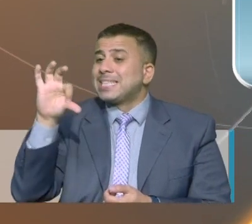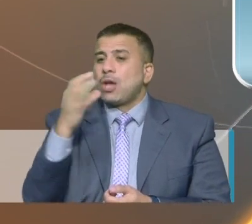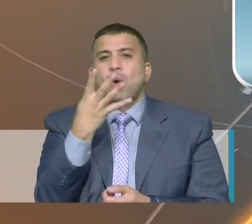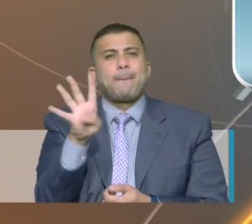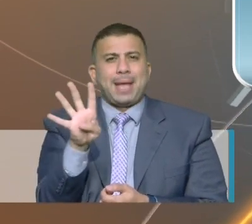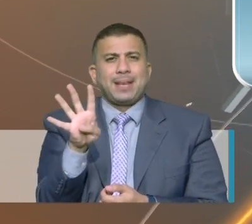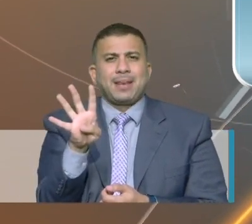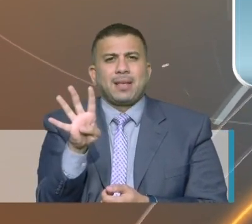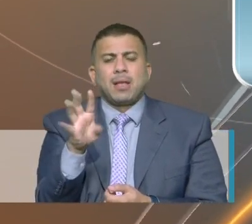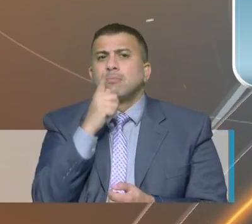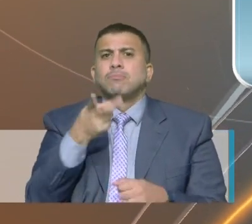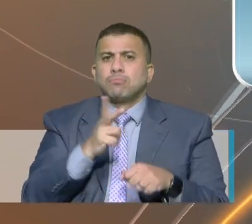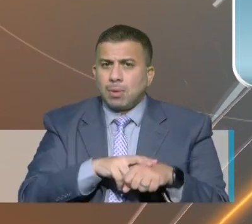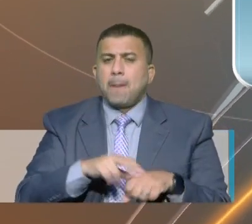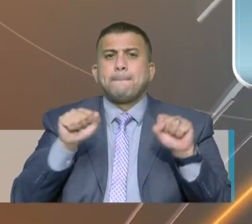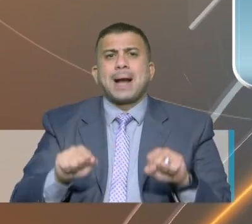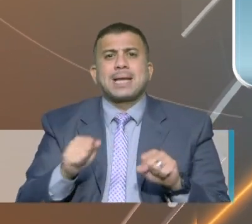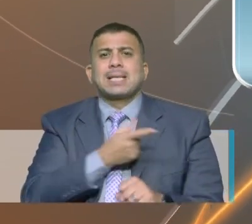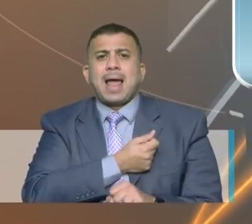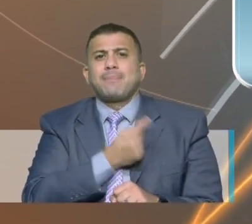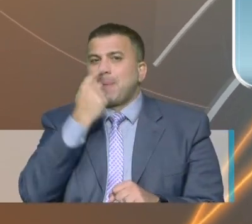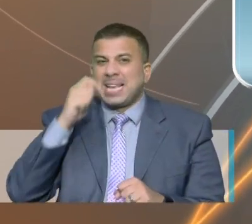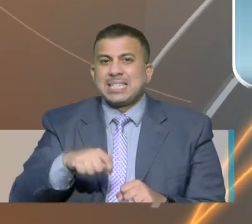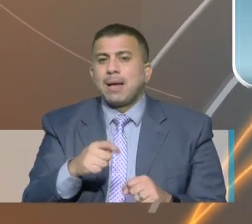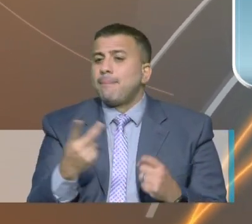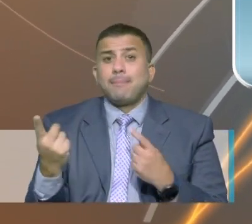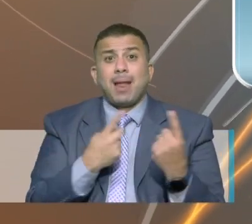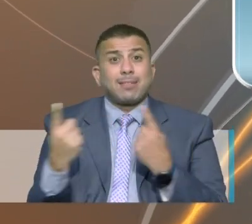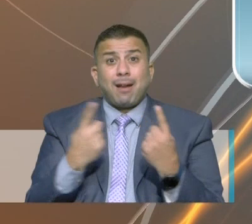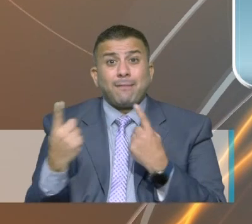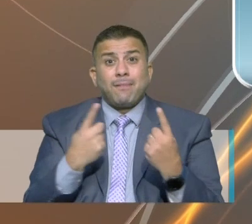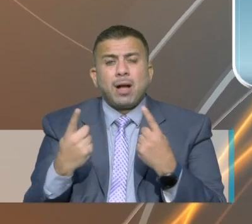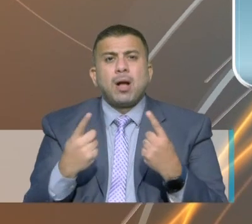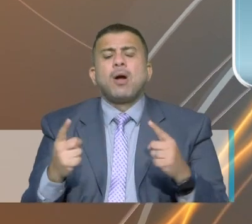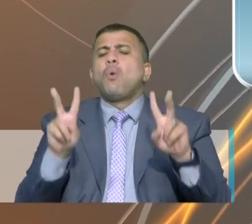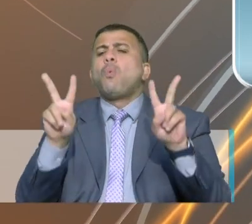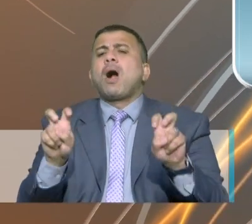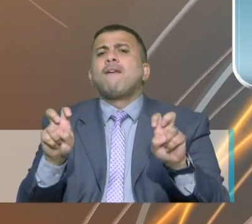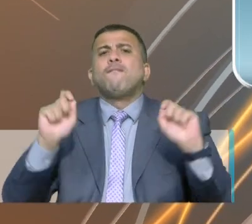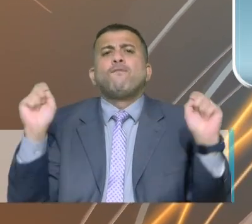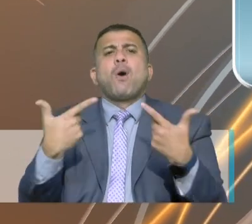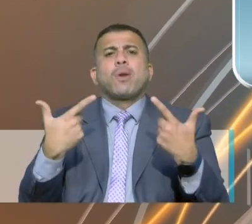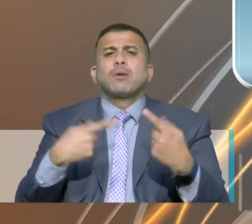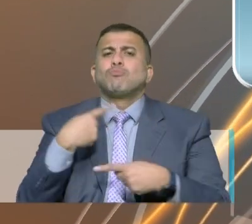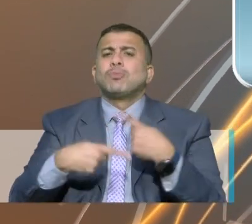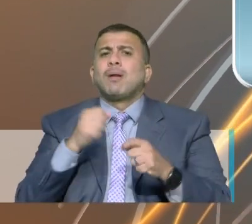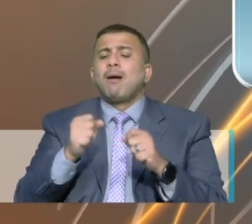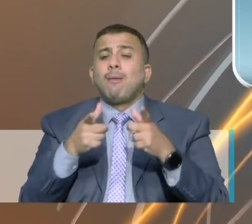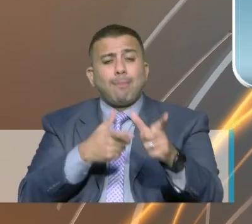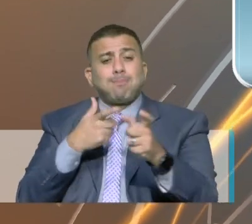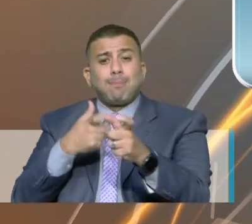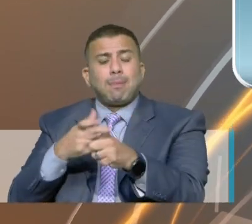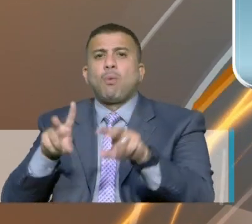1949 وكذلك مطالبه مجلس الامن بالزام الاطراف بالوقف الفوري والمستدام لاطلاق